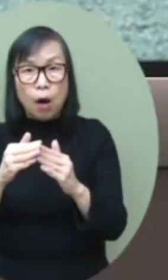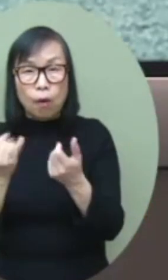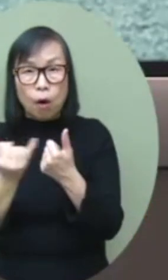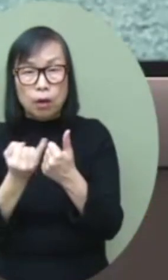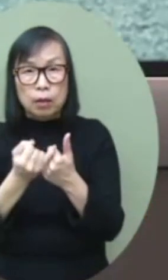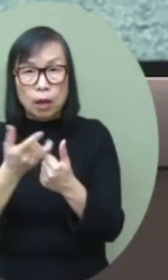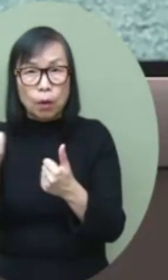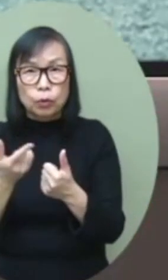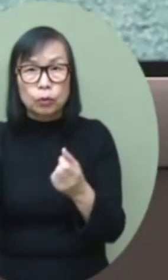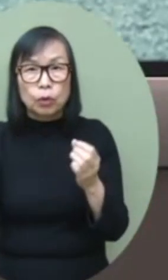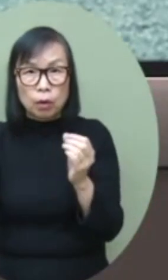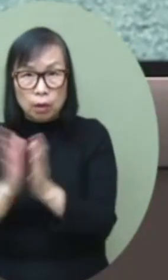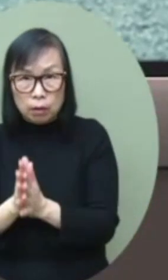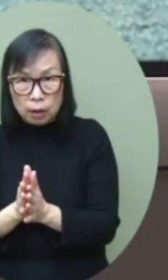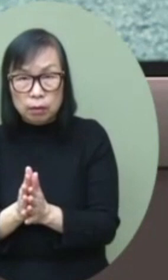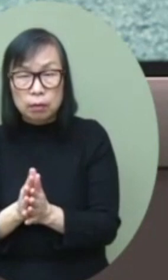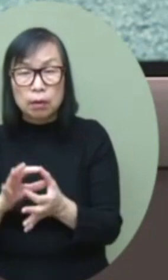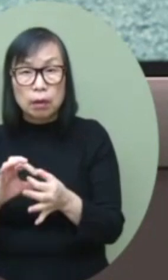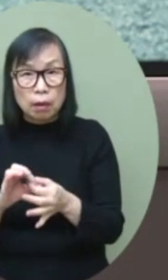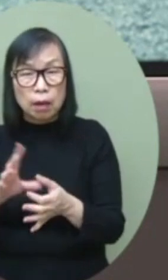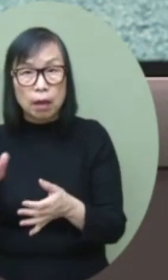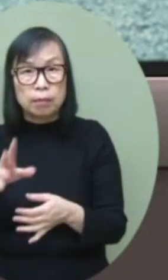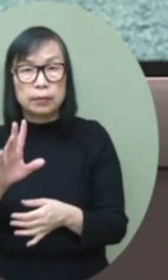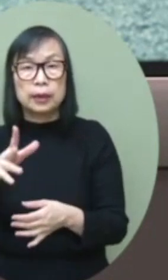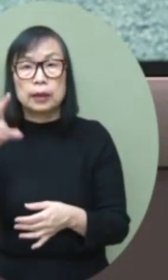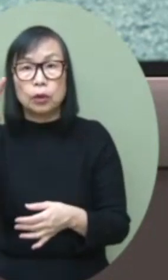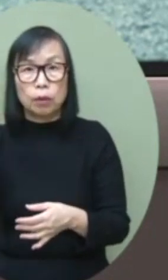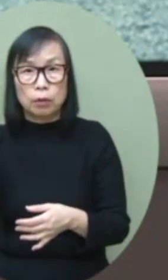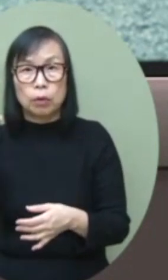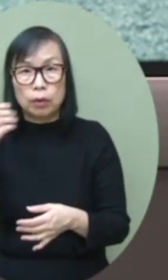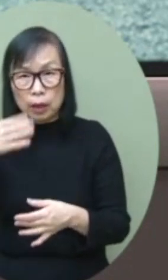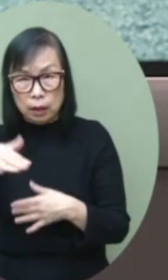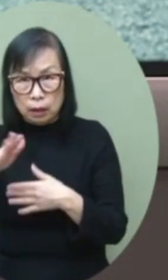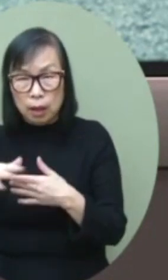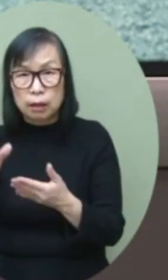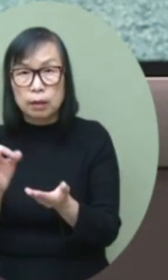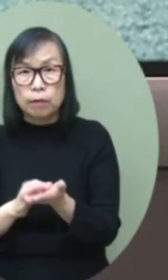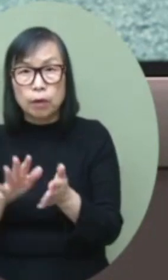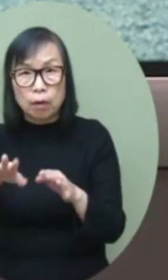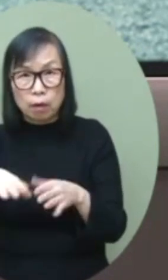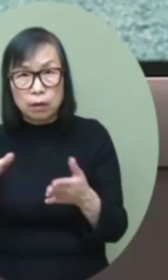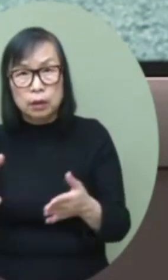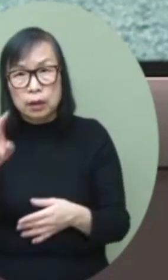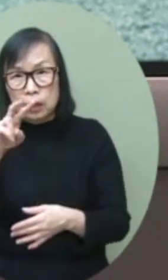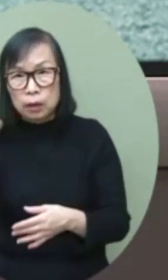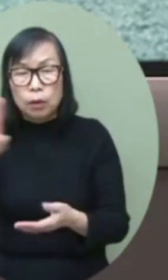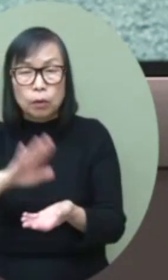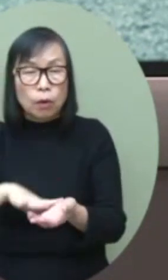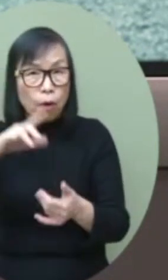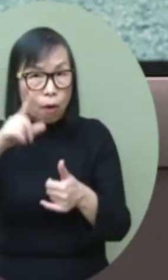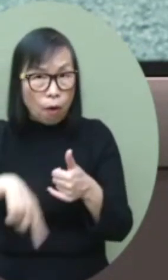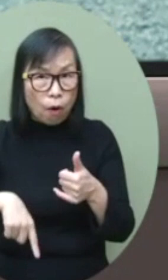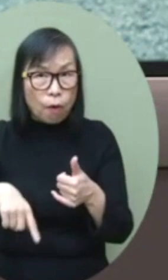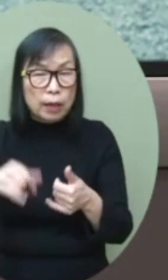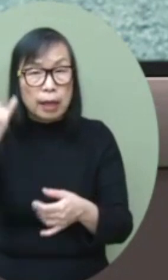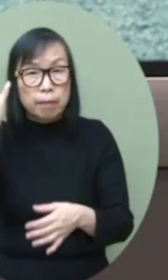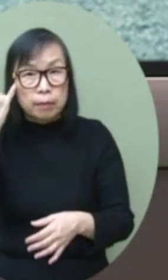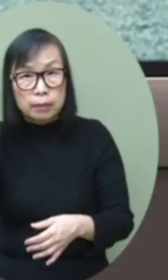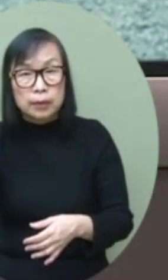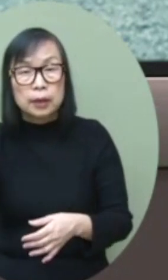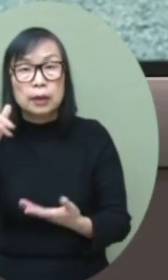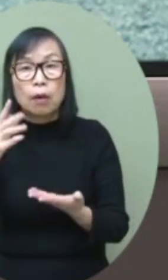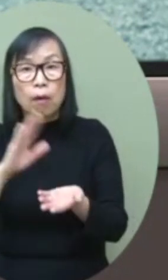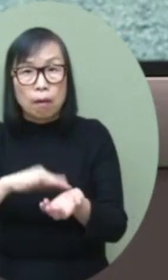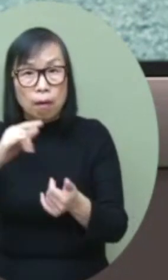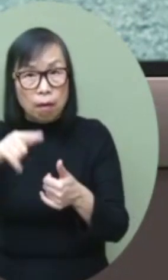係啦嚇。咁其實唔止將軍澳嘅，我覺得其他地方我哋開始都見到有一啲個案啊，或者有啲不知名嘅個案